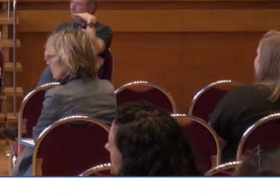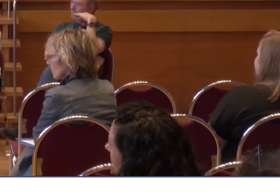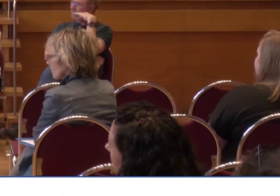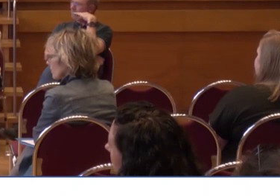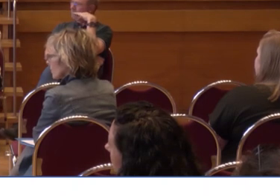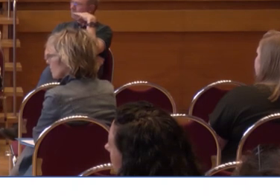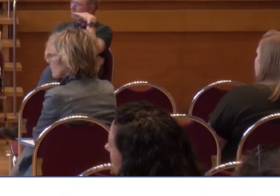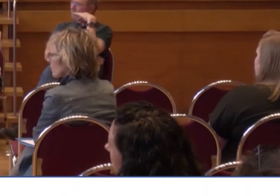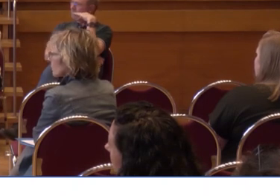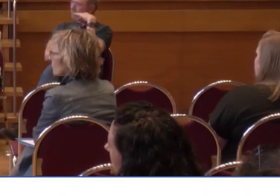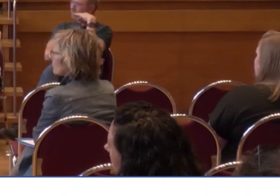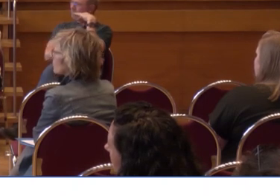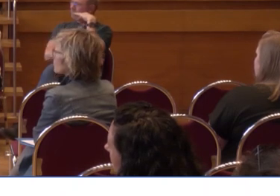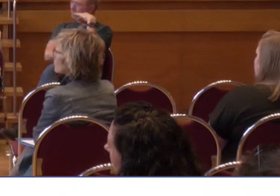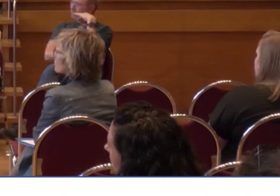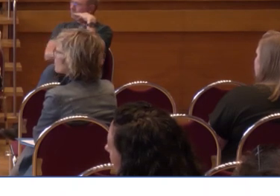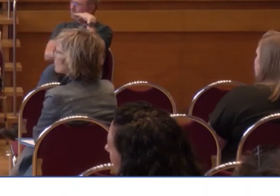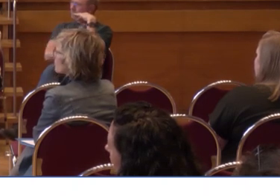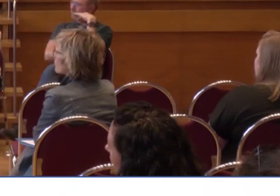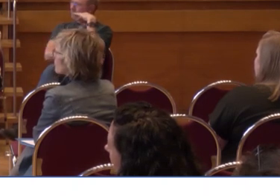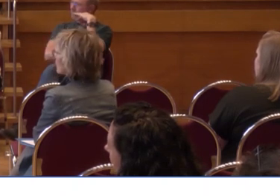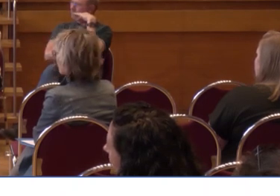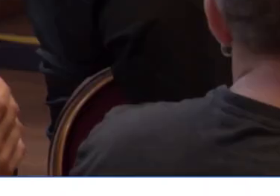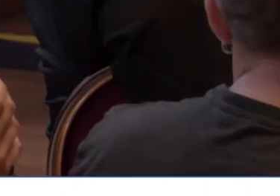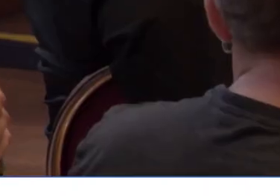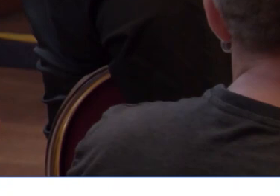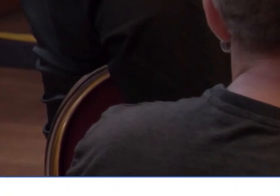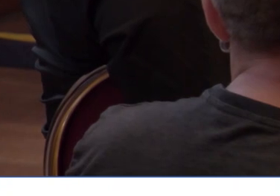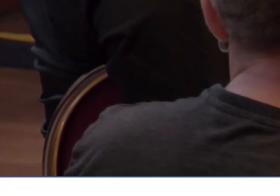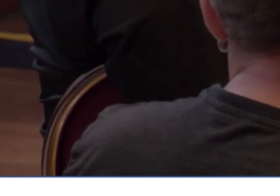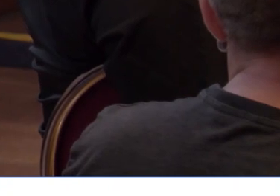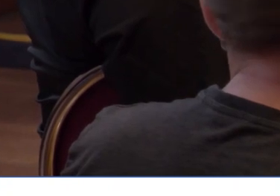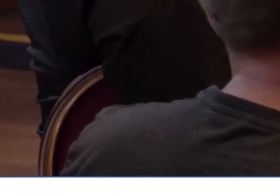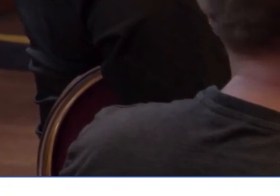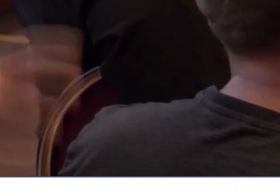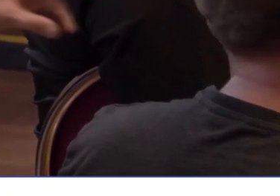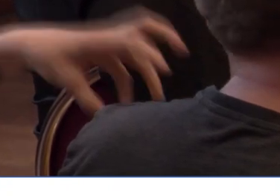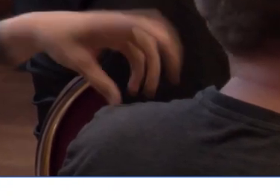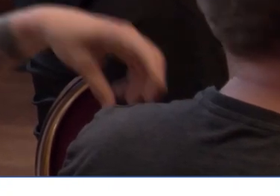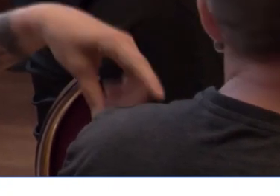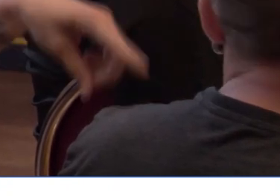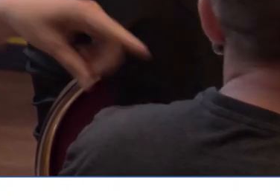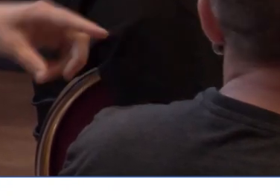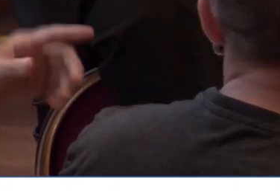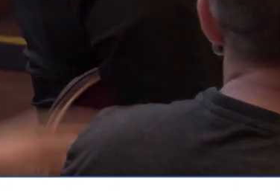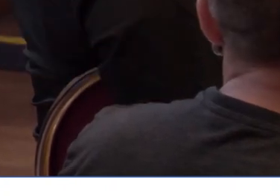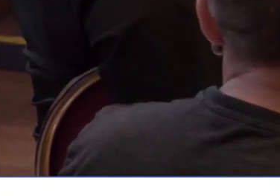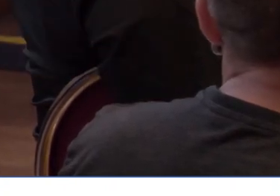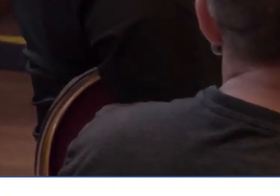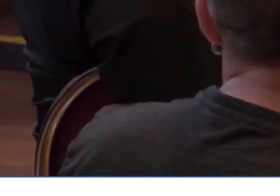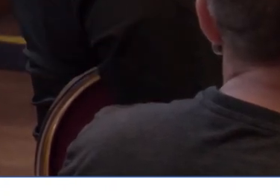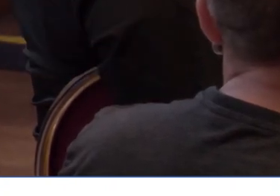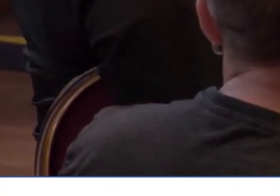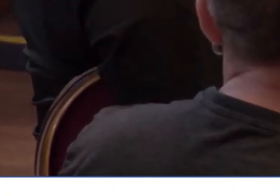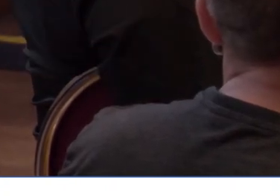Menschen ohne Behinderung ich kann nicht mehr oder ne und wie krass da in diesem System einfach